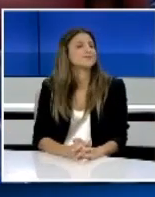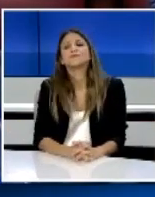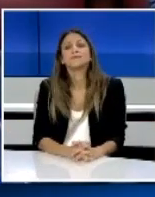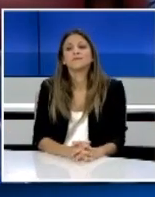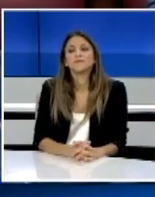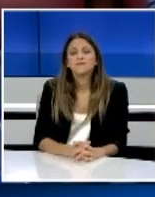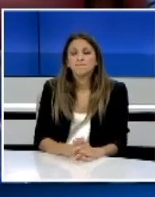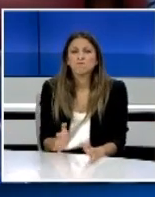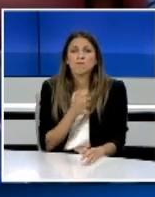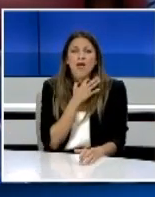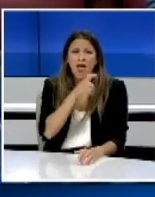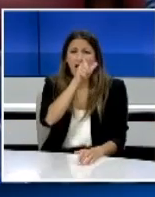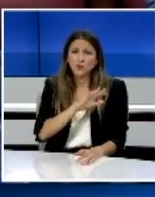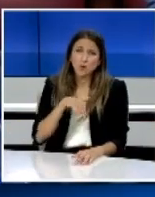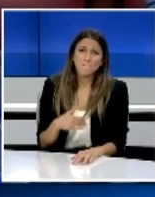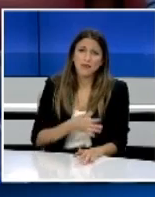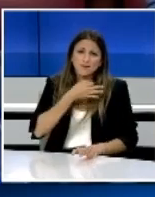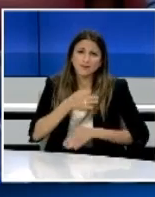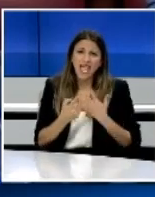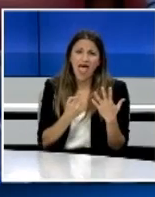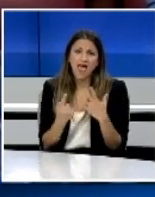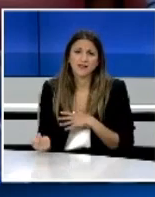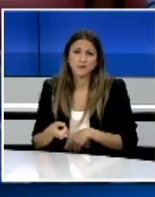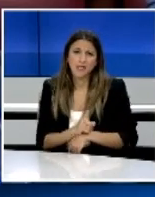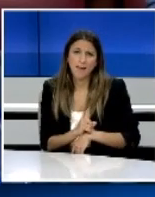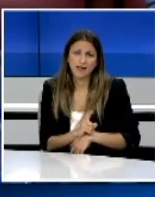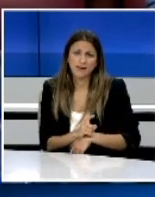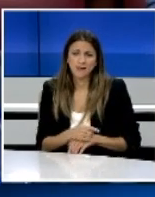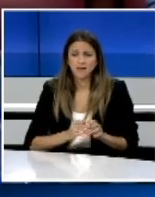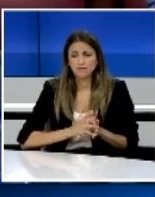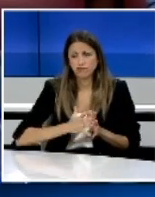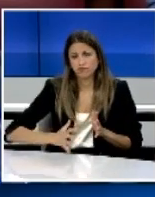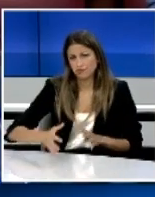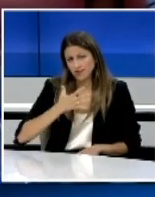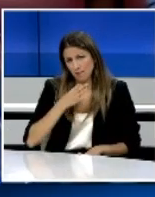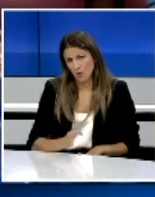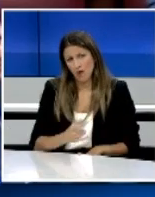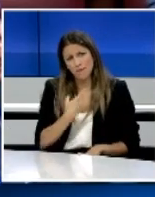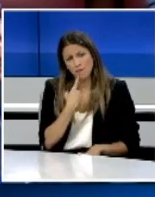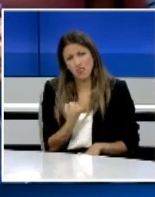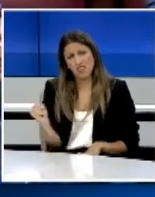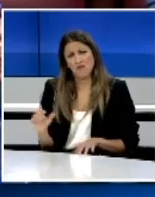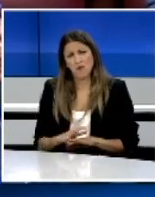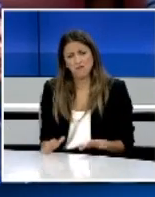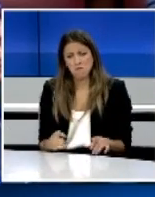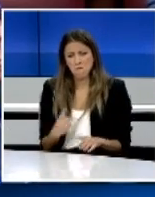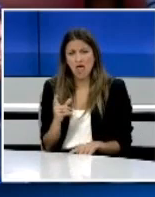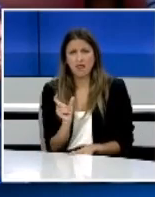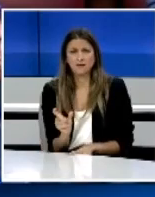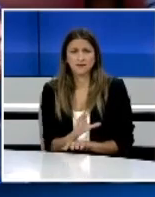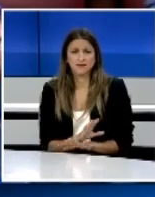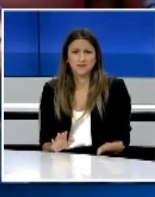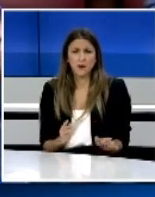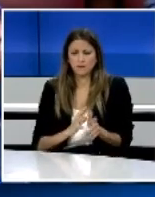μια μόνο λέξη. Δεν συμφωνώ. Αφήστε τα όμως αυτά. Εν διάφορη περιπτώσει, αυτό το